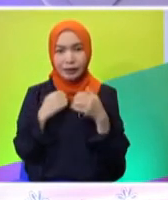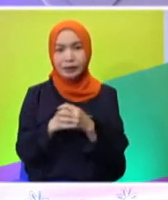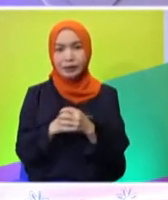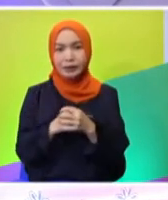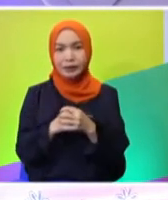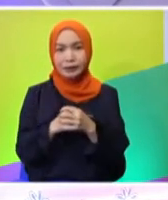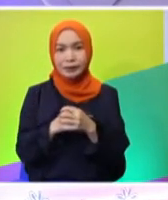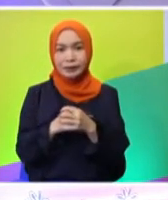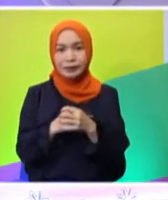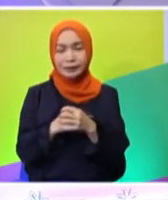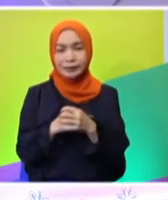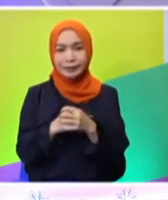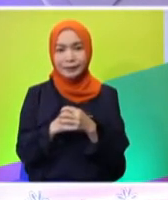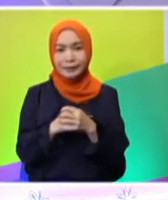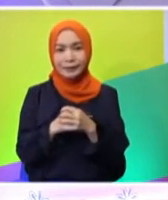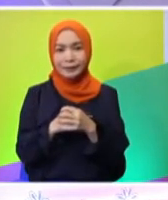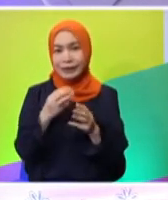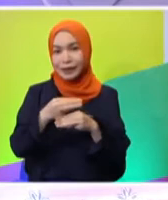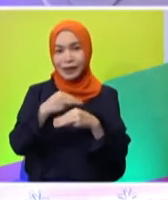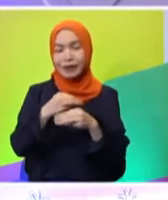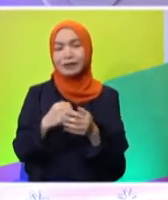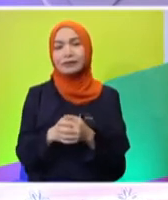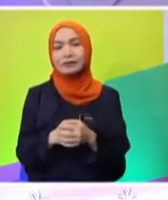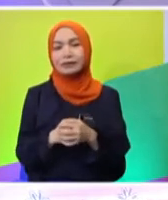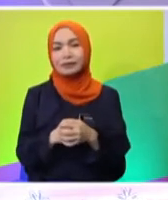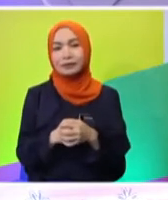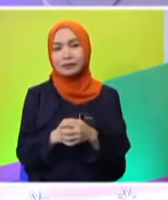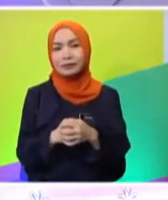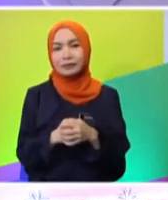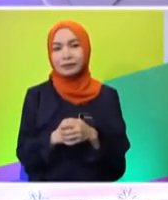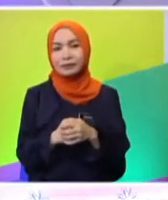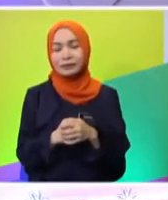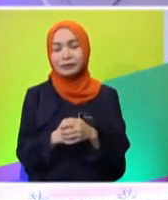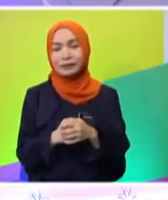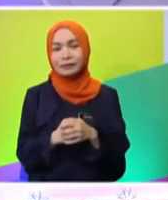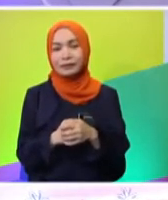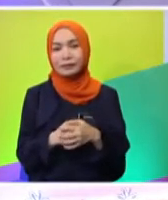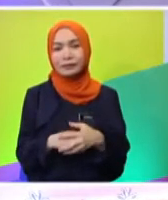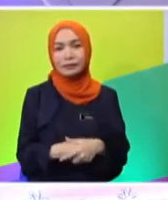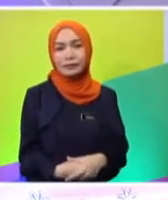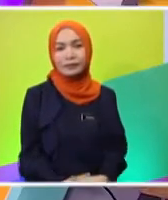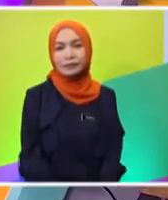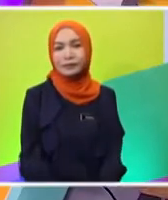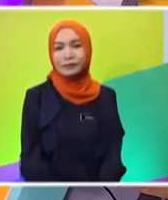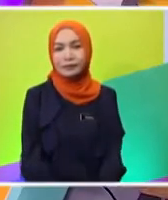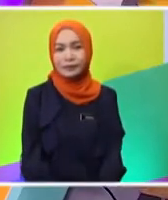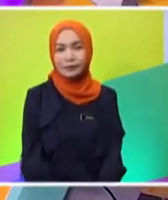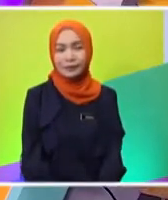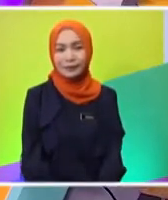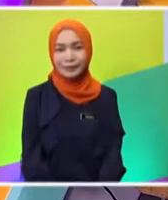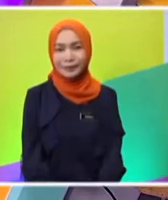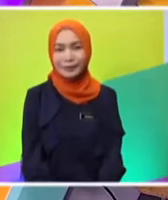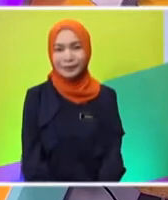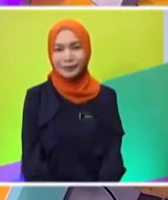apa bergumpal baik Cebong saya udah masuk kemudian kedua murid